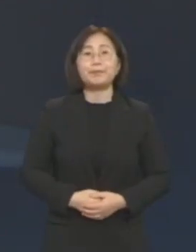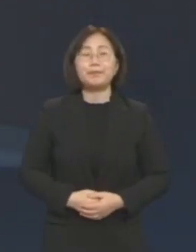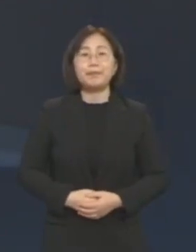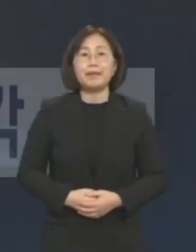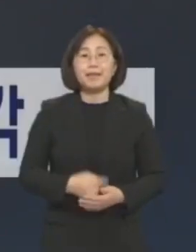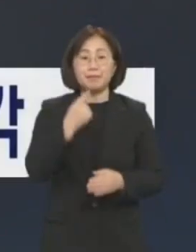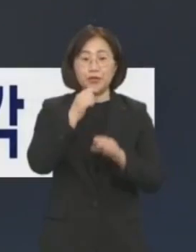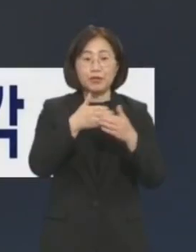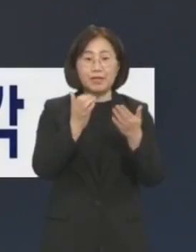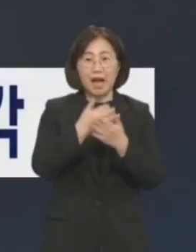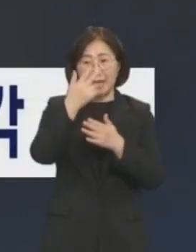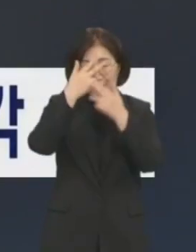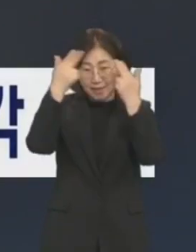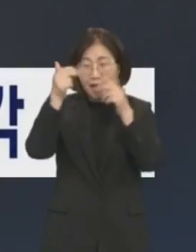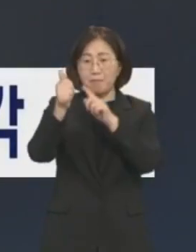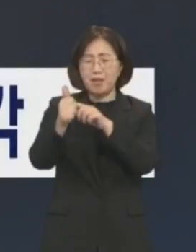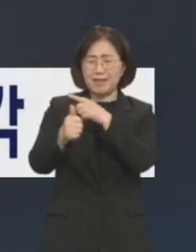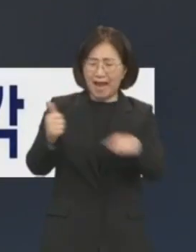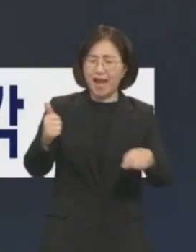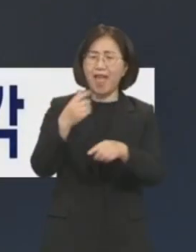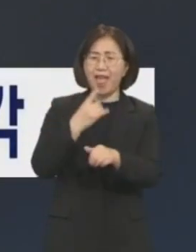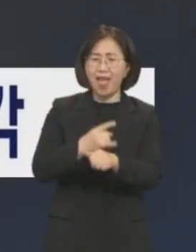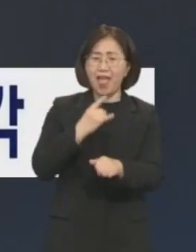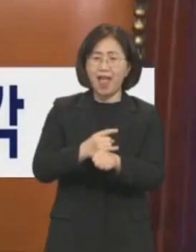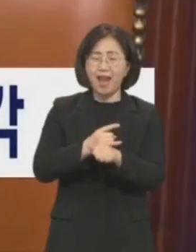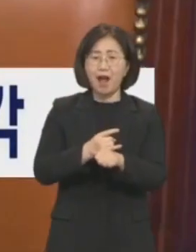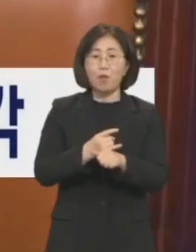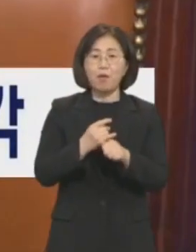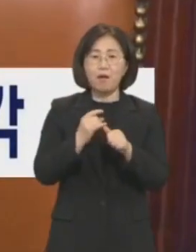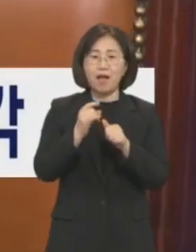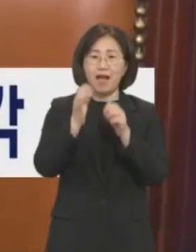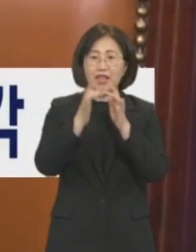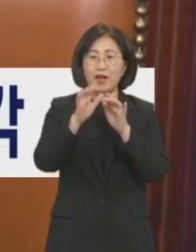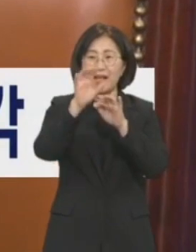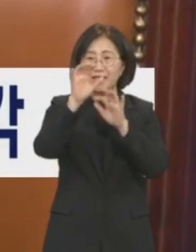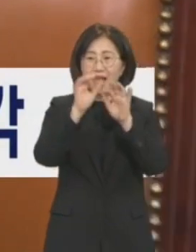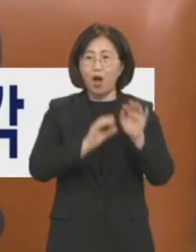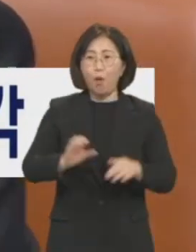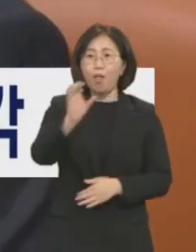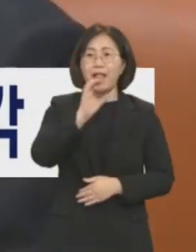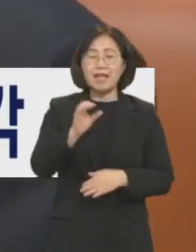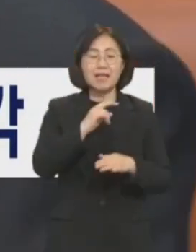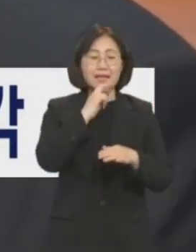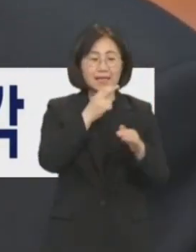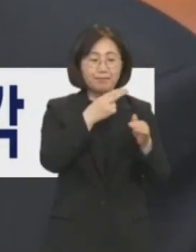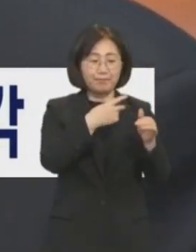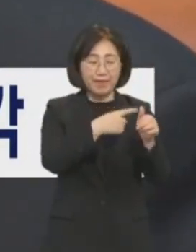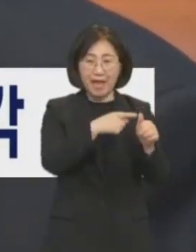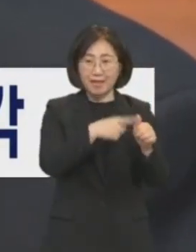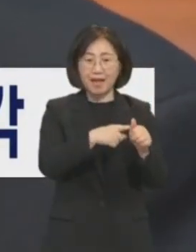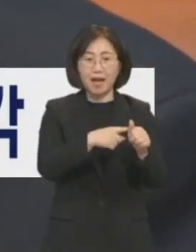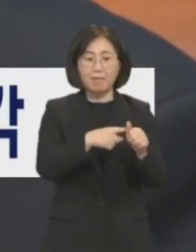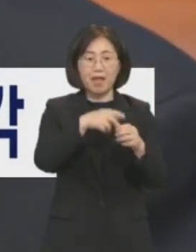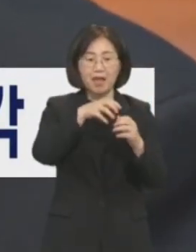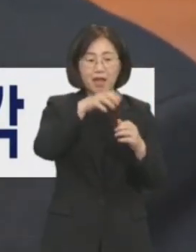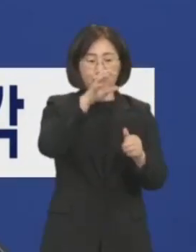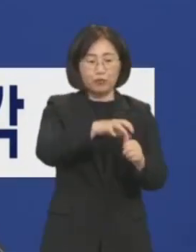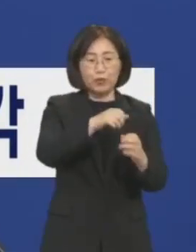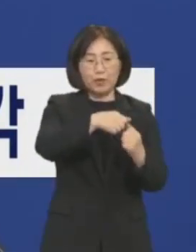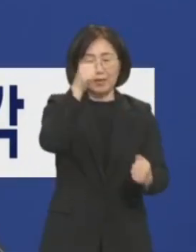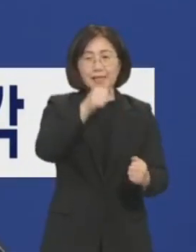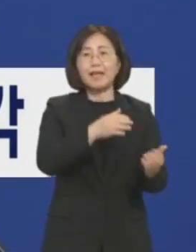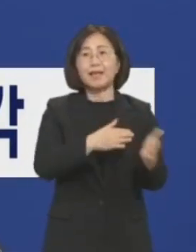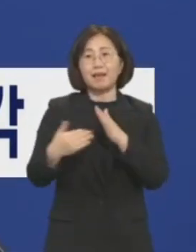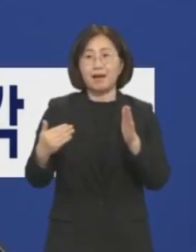더불어민주당 이재명 대표를 살해하겠다 글을 올린 20대 남성에 대한 구속 영장이 기각됐습니다 대원 지검